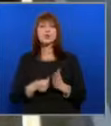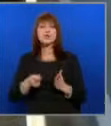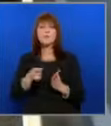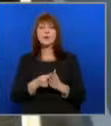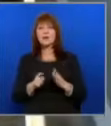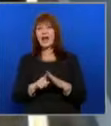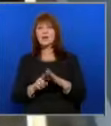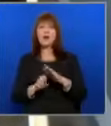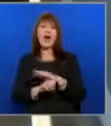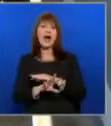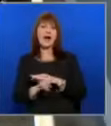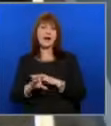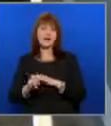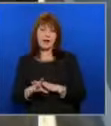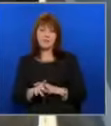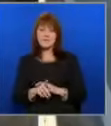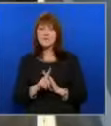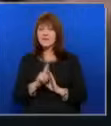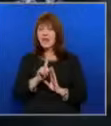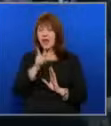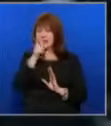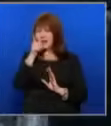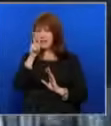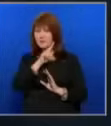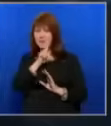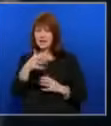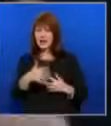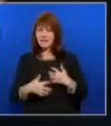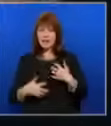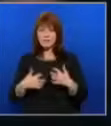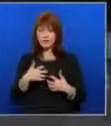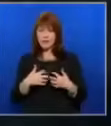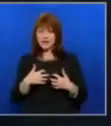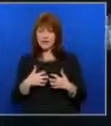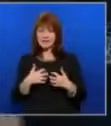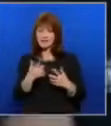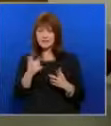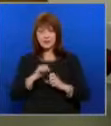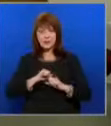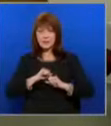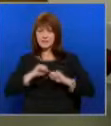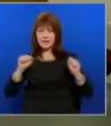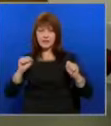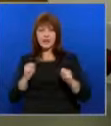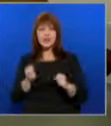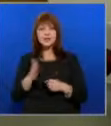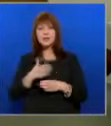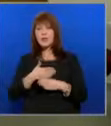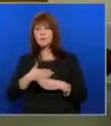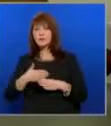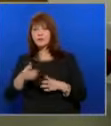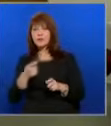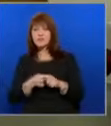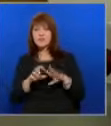рекламодатели. Според Димитър Костадинов не е далеч моментът, в който напрежението между част от феновете и Сираков ще ескалира. Ще продължим да правим всичко